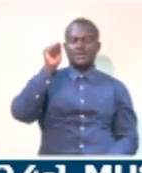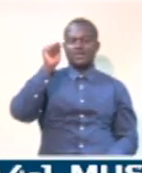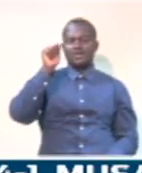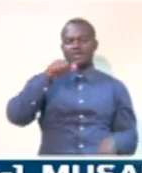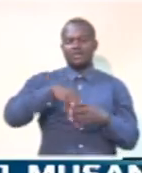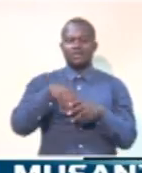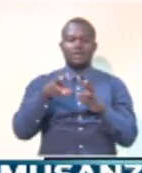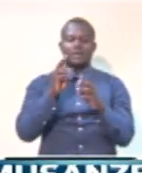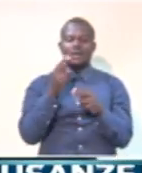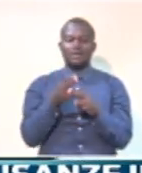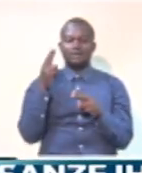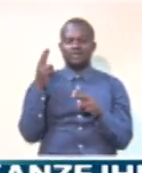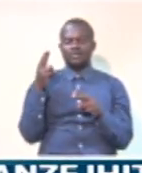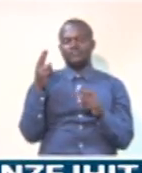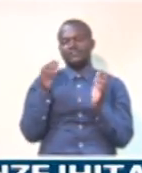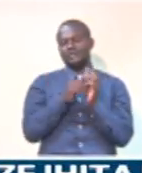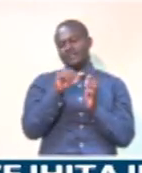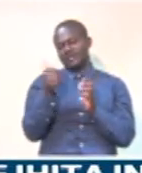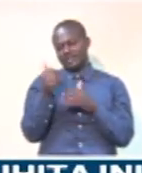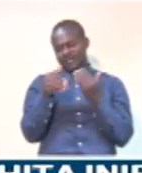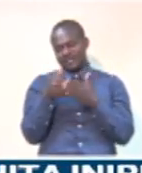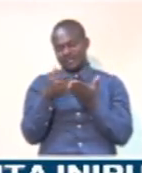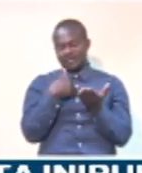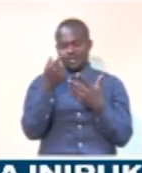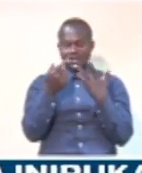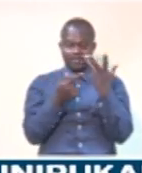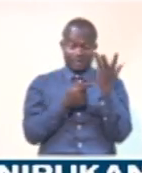niko nabyita ikindi nuko twagiye tugirana wenda n'ibintu